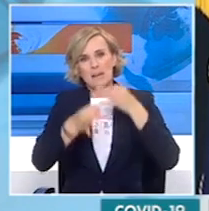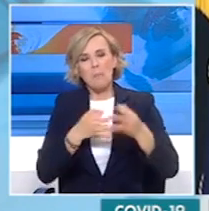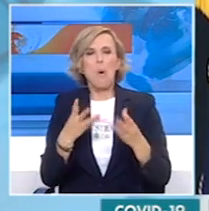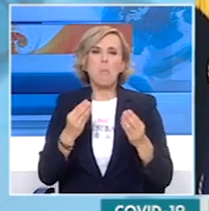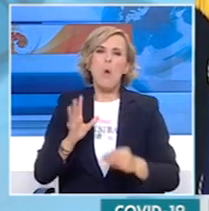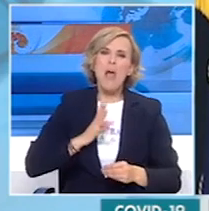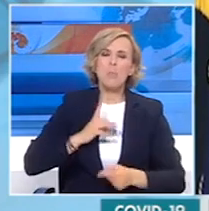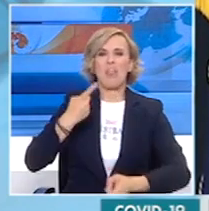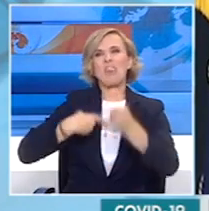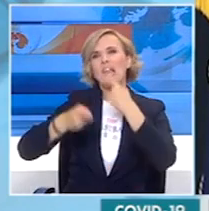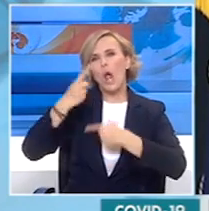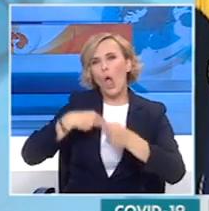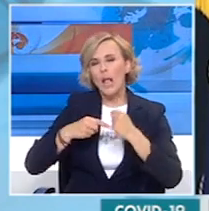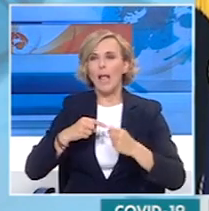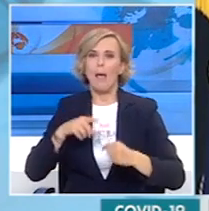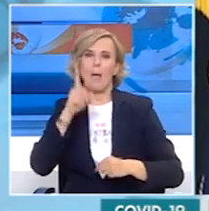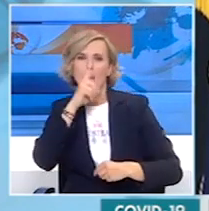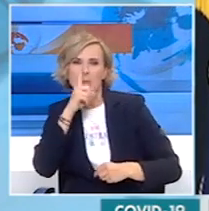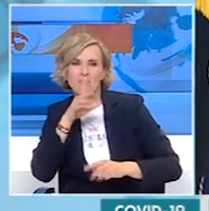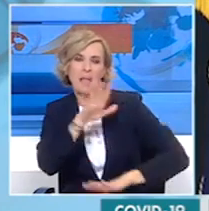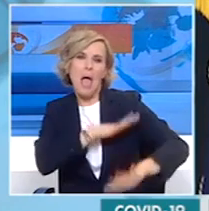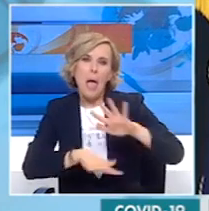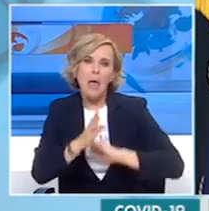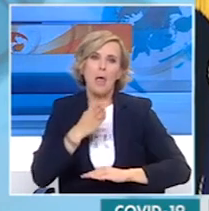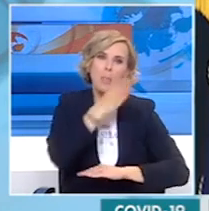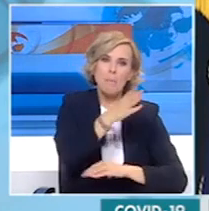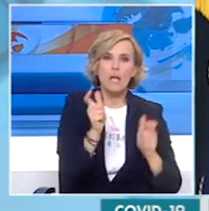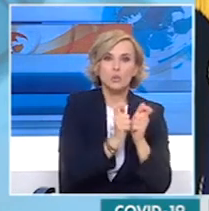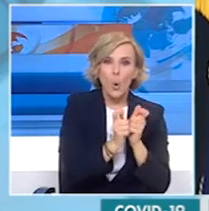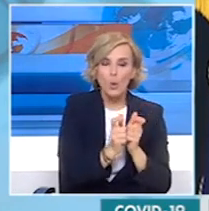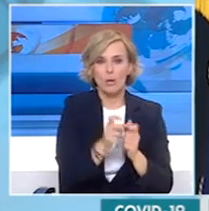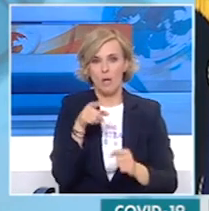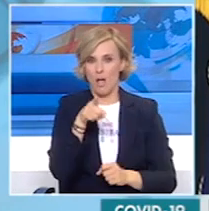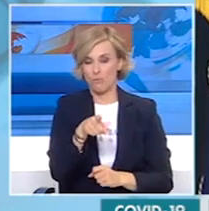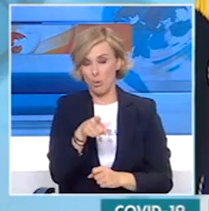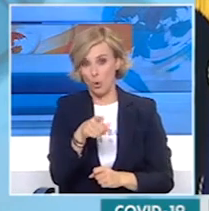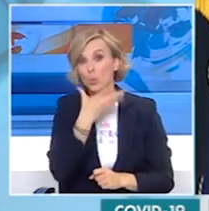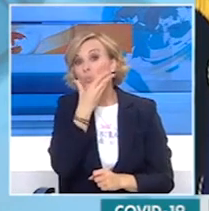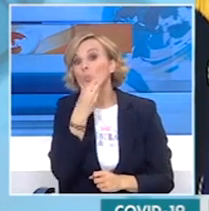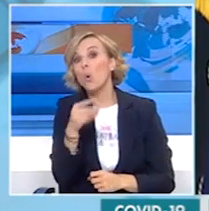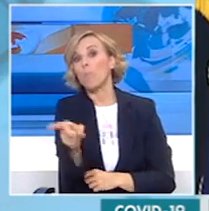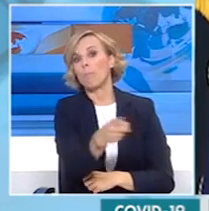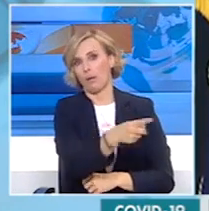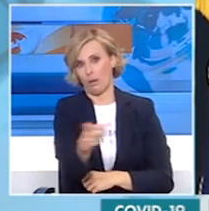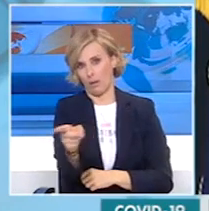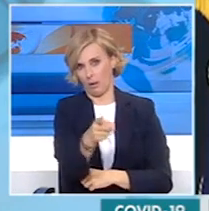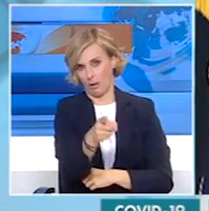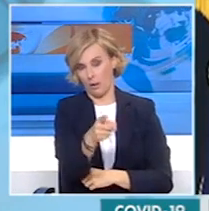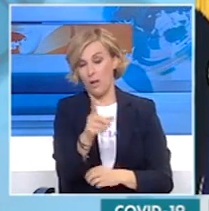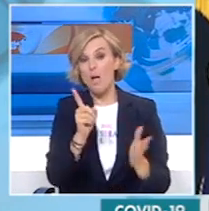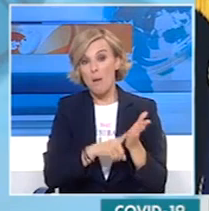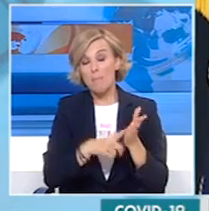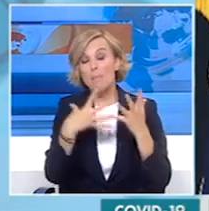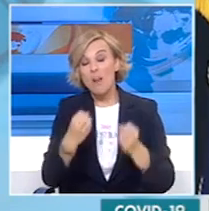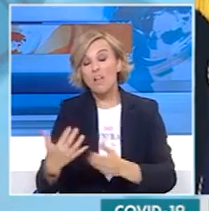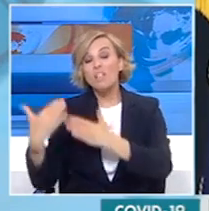δικαιολογίες για τη μετακίνηση εκείνες τις ημέρες είναι μια στάση παντελώς ανεύθυνη και αντικοινωνική, και θέλω να εξηγήσω